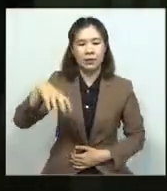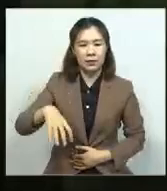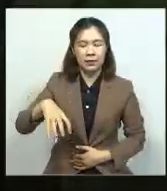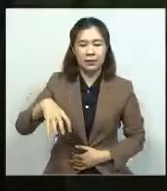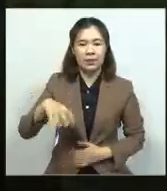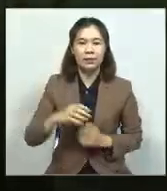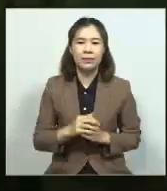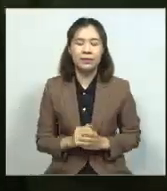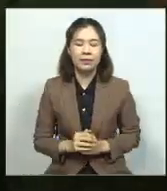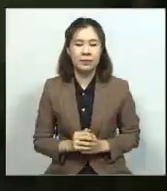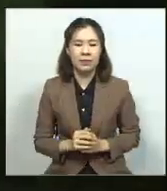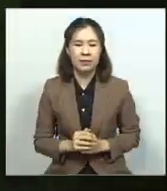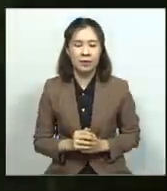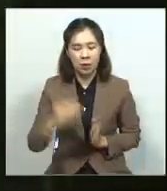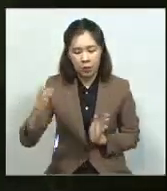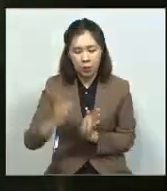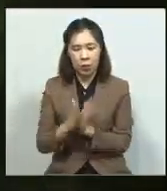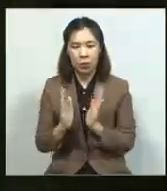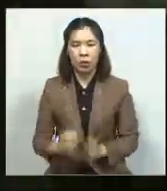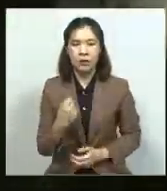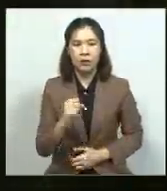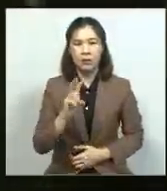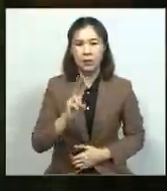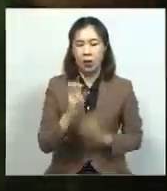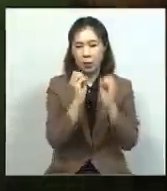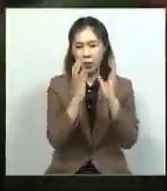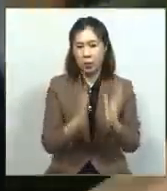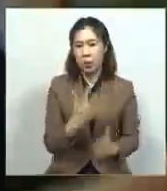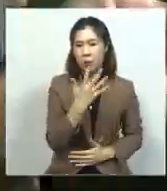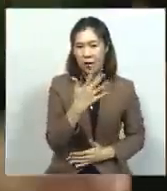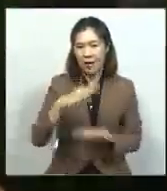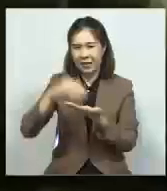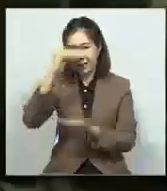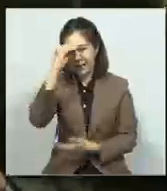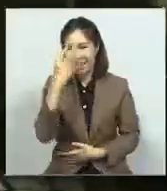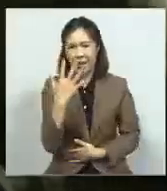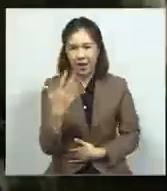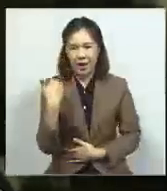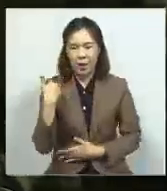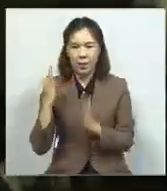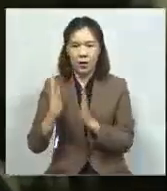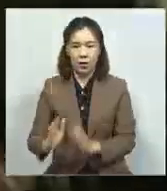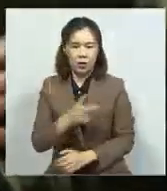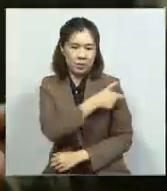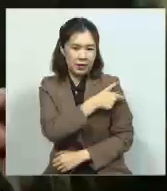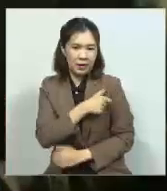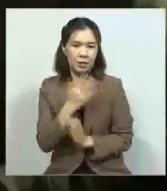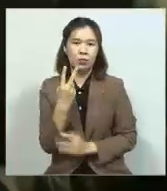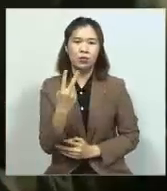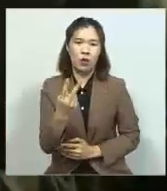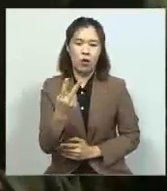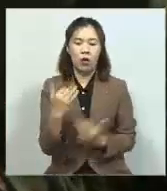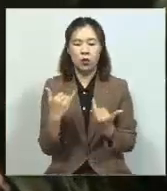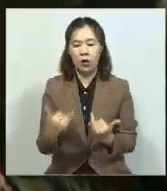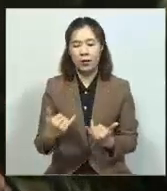ทียนล่าสุดรวม12คนประกอบด้วยอาจารย์5คนเด็กนักเรียน5คนและมีเจ้าหน้าที่รักษาความปลอดภัย2คนทุ